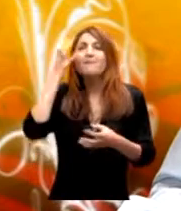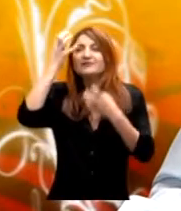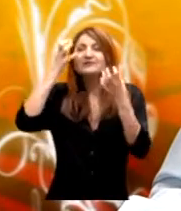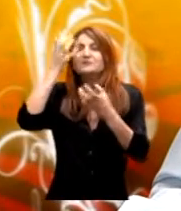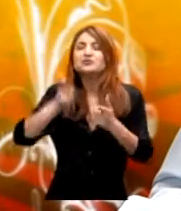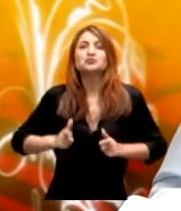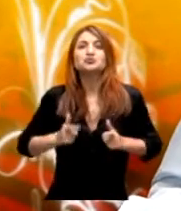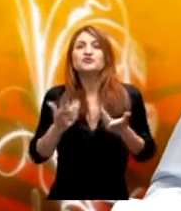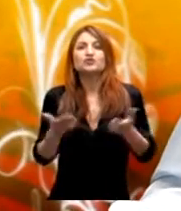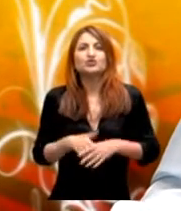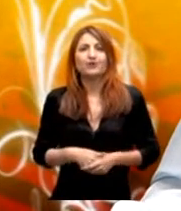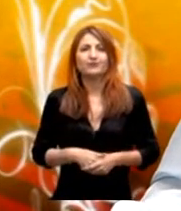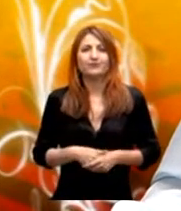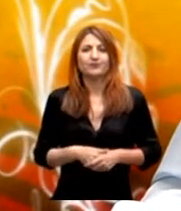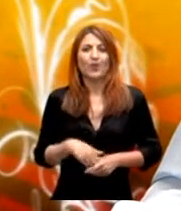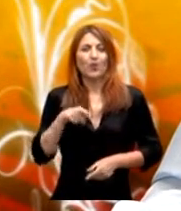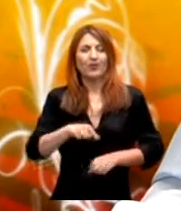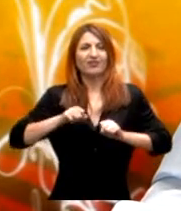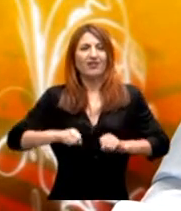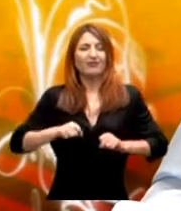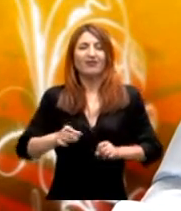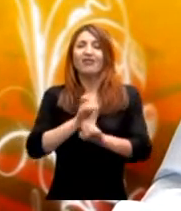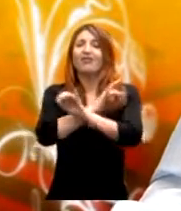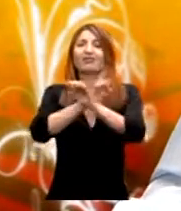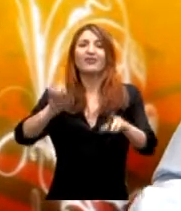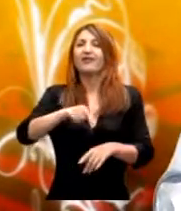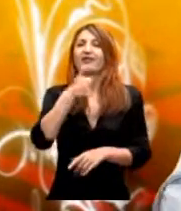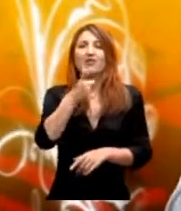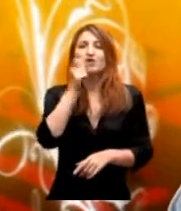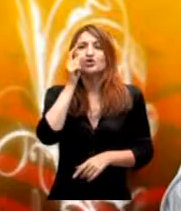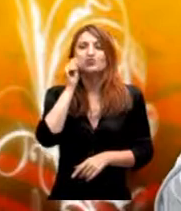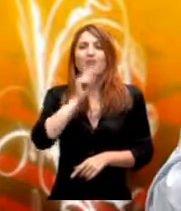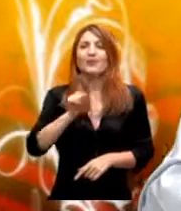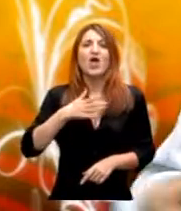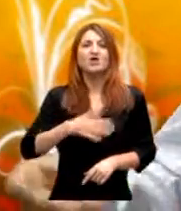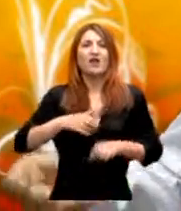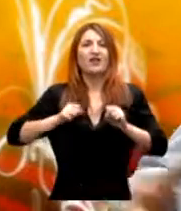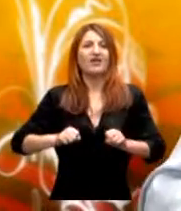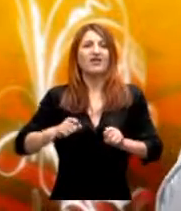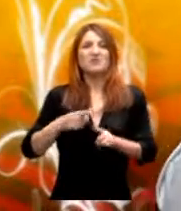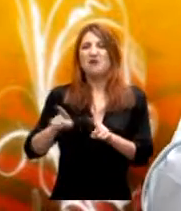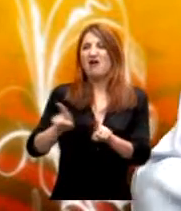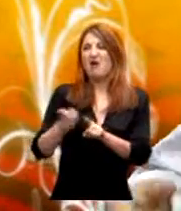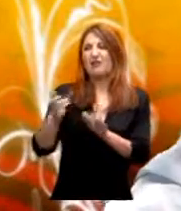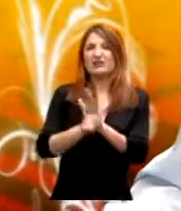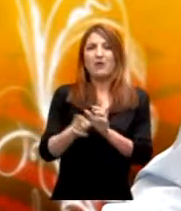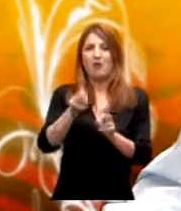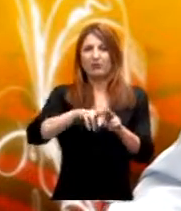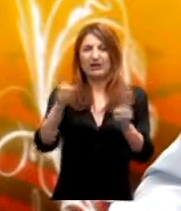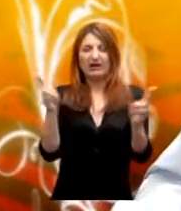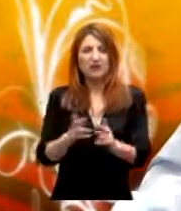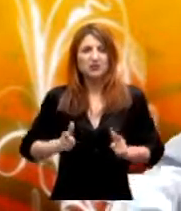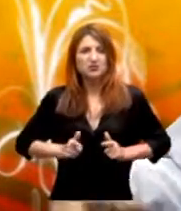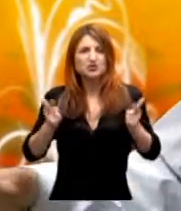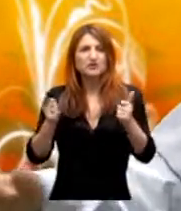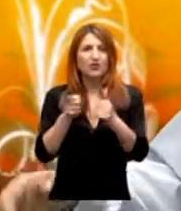debljini nijedan čovjek ne želi biti debeli. Jer ga to diskvalificira na puno planova. Prvo, kraće će živjeti,